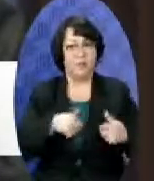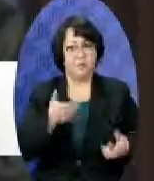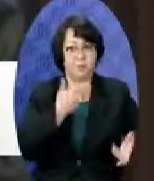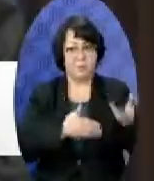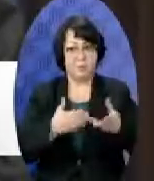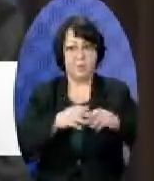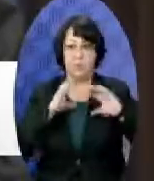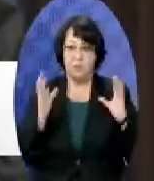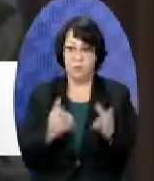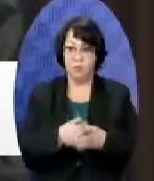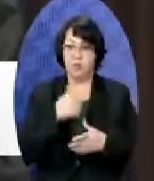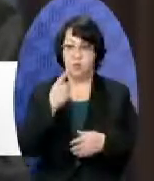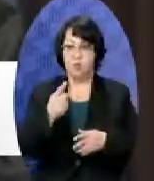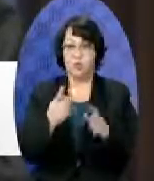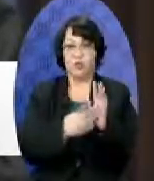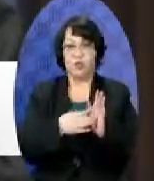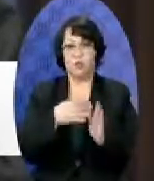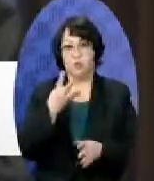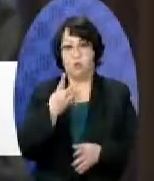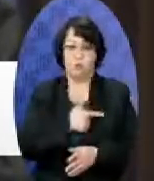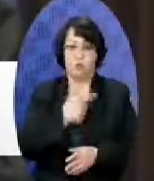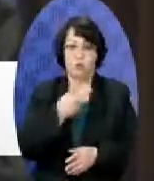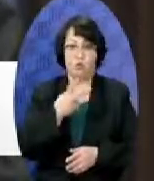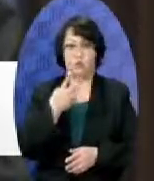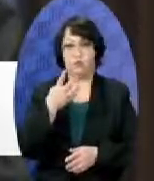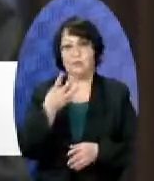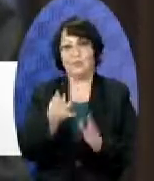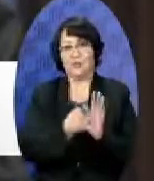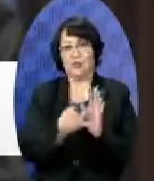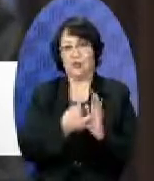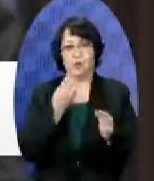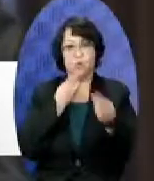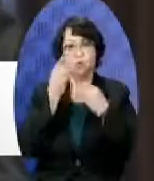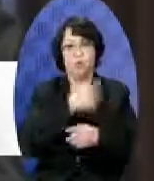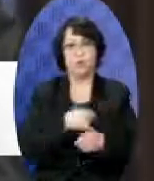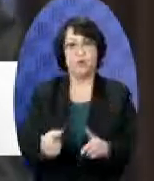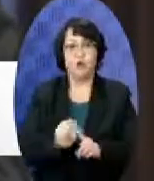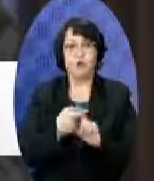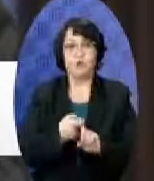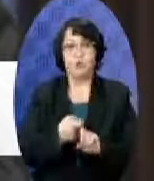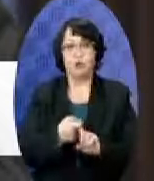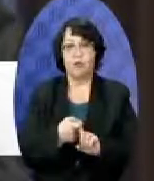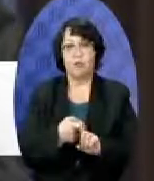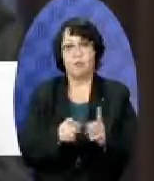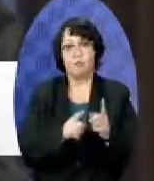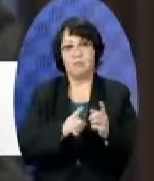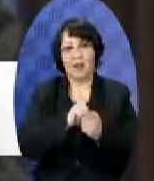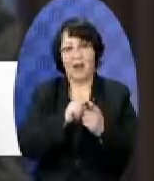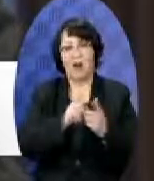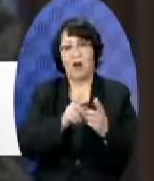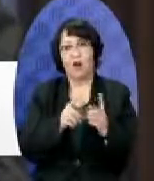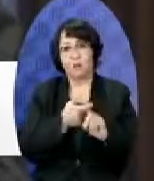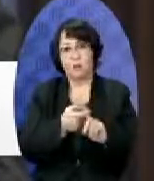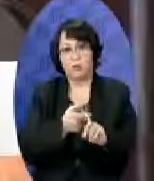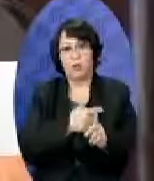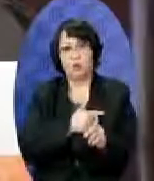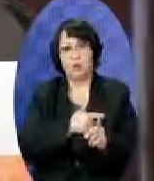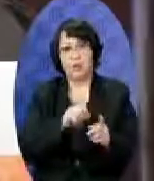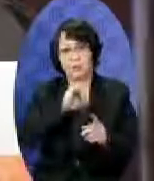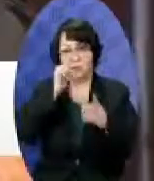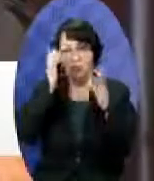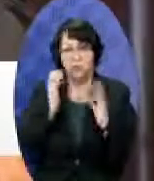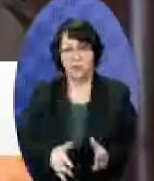бол 194 гомдол, 277 шүүгч толботой гомдол маань нэг бол хүлээ авчлаа бид бол шийдвэрлээд явж байна.